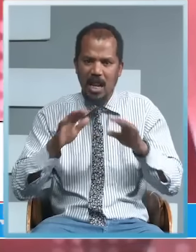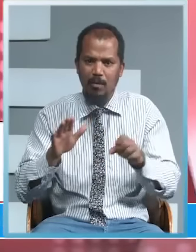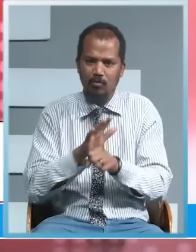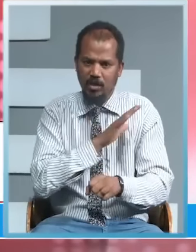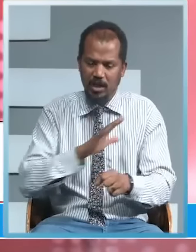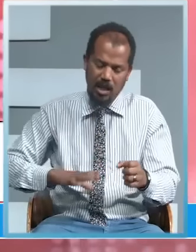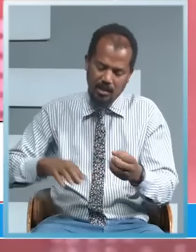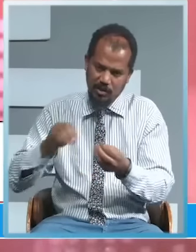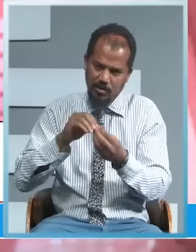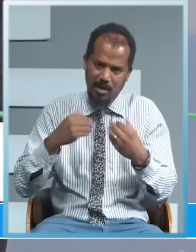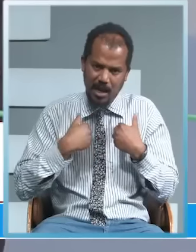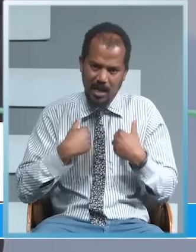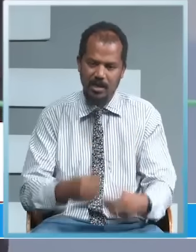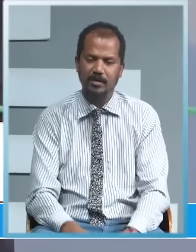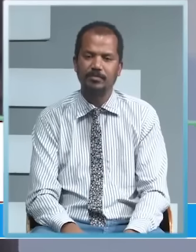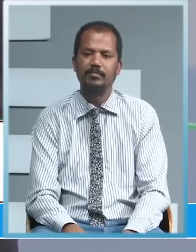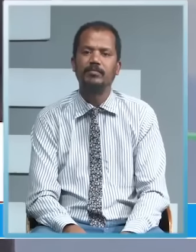ሙልጌታ ተጨማሪ አላት።